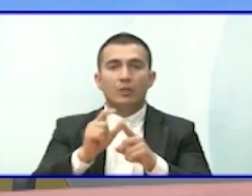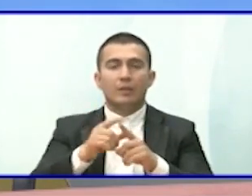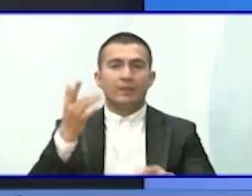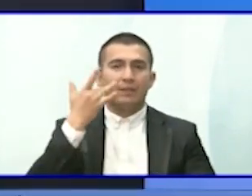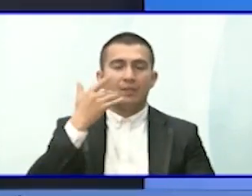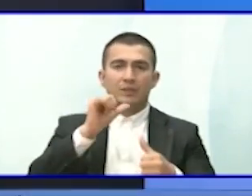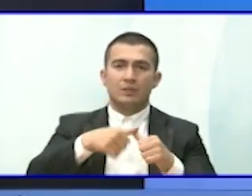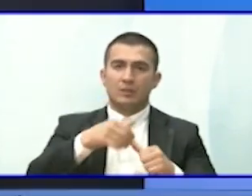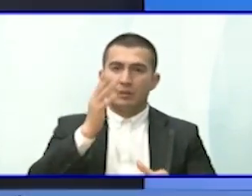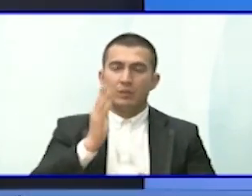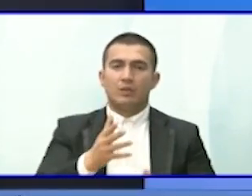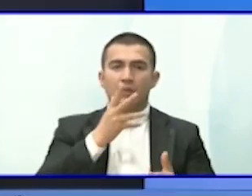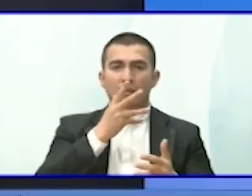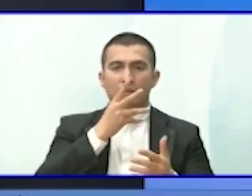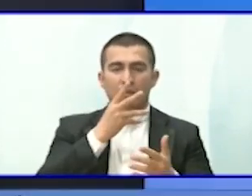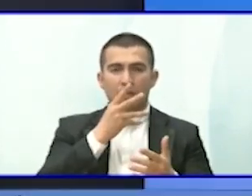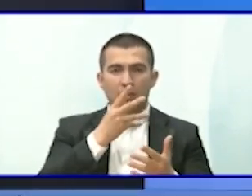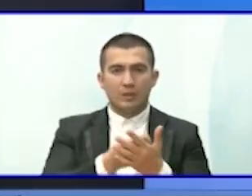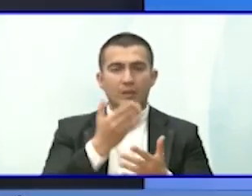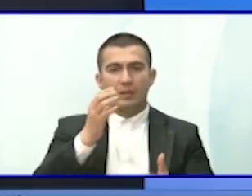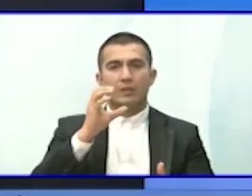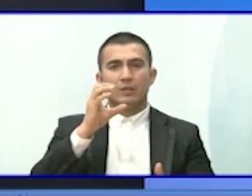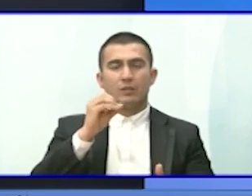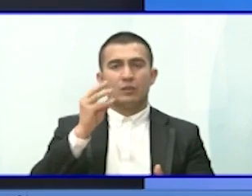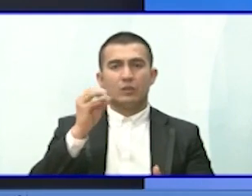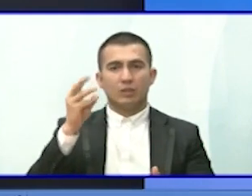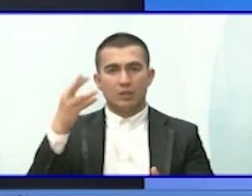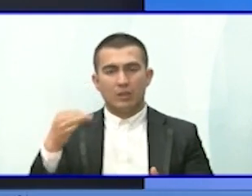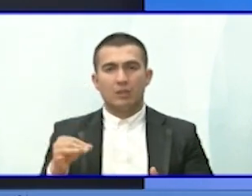употребляется с существительными